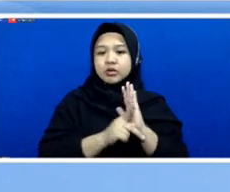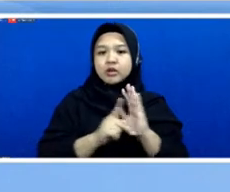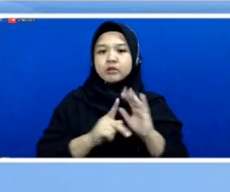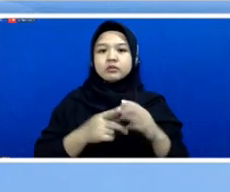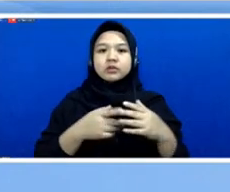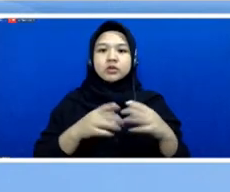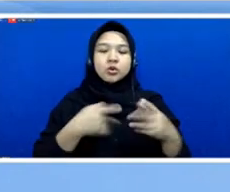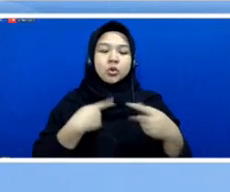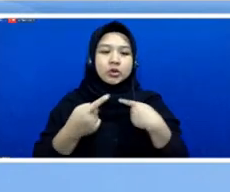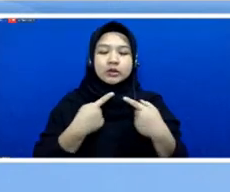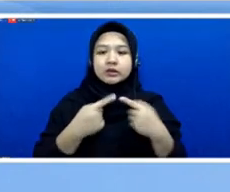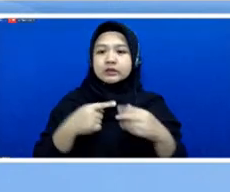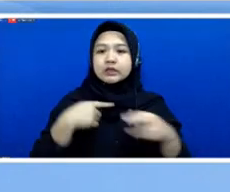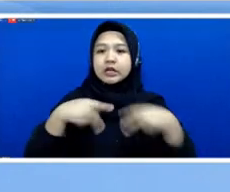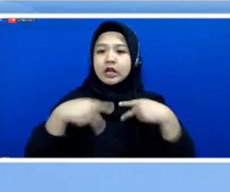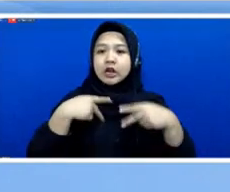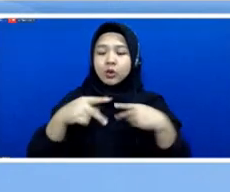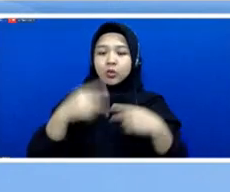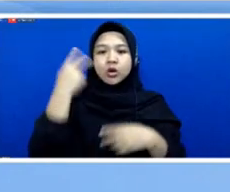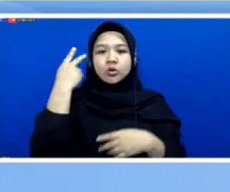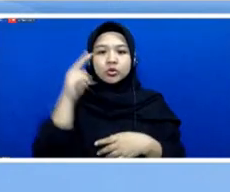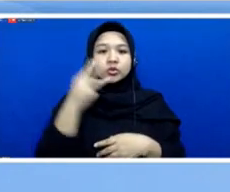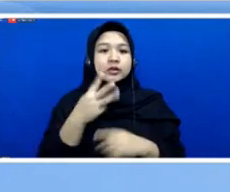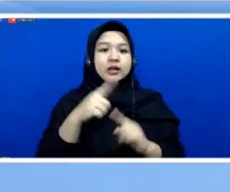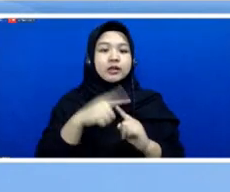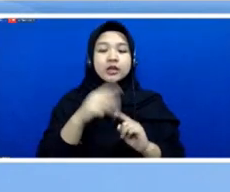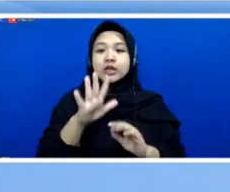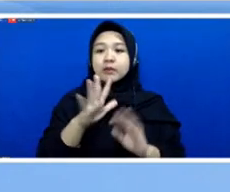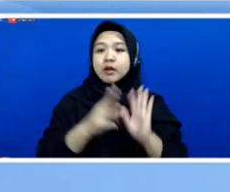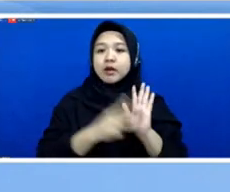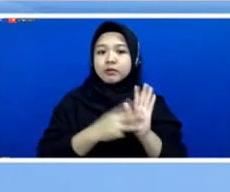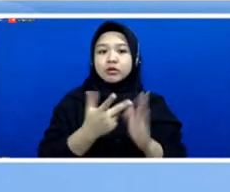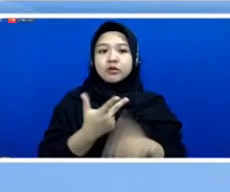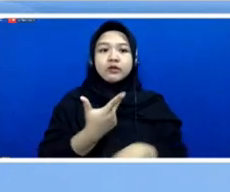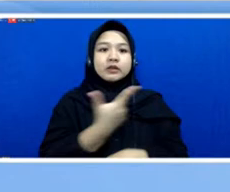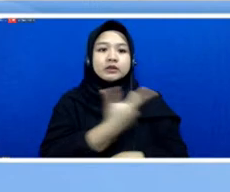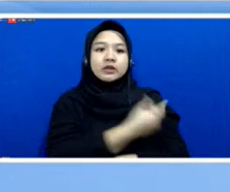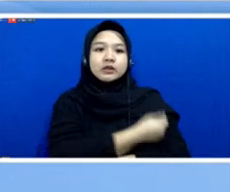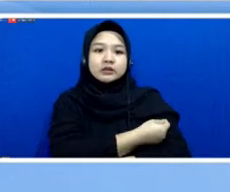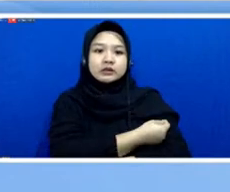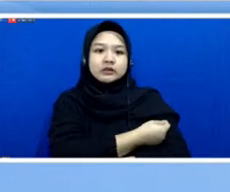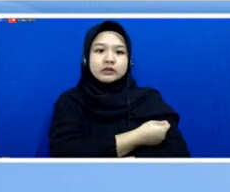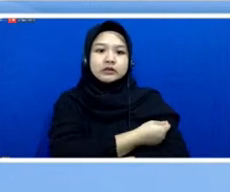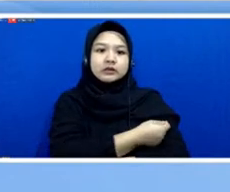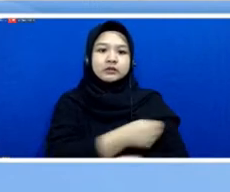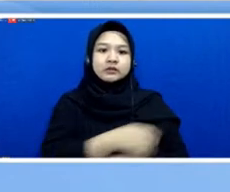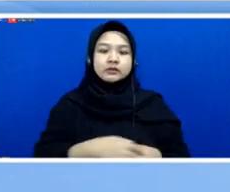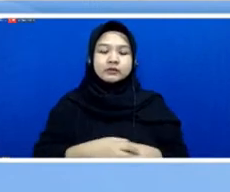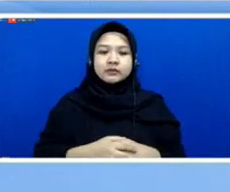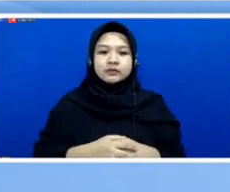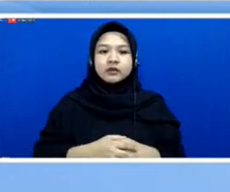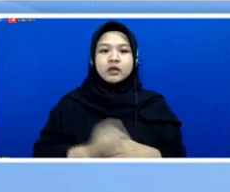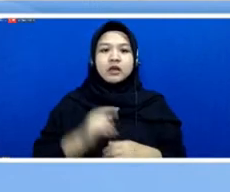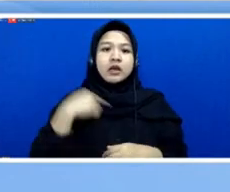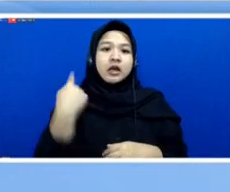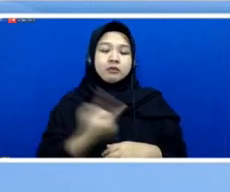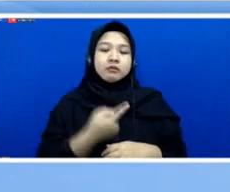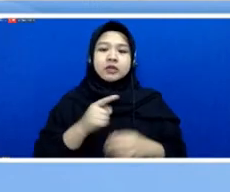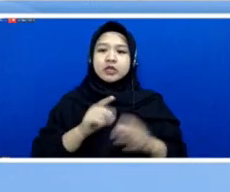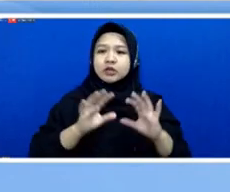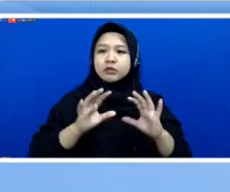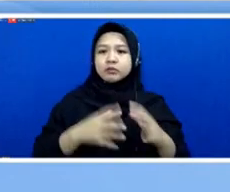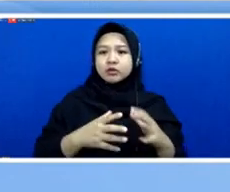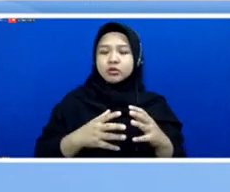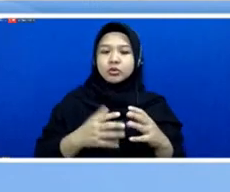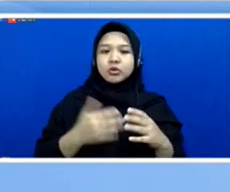koordinasi relawan dalam rangka 3T, 5M, dan vaksinasi ini, kami itu dibentuk